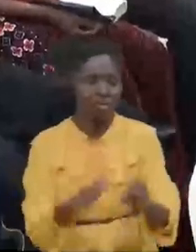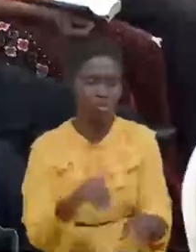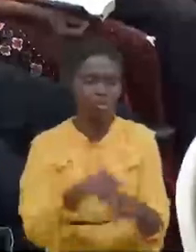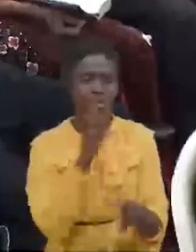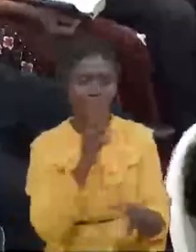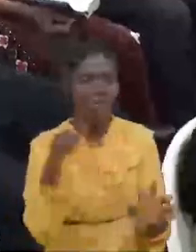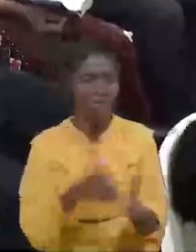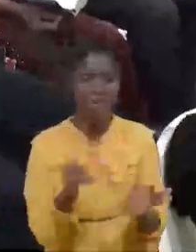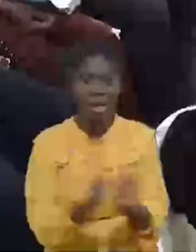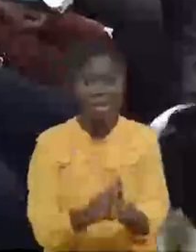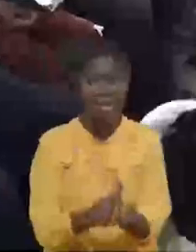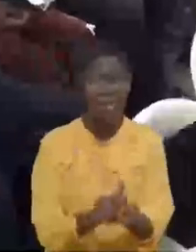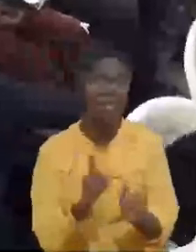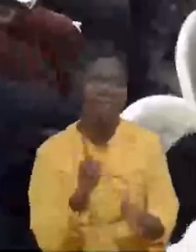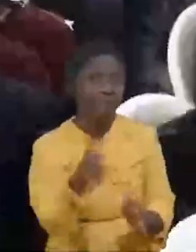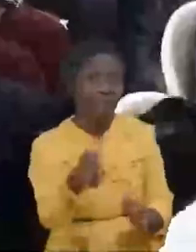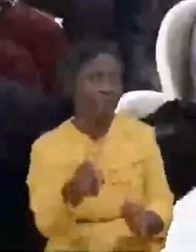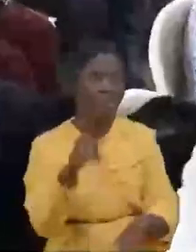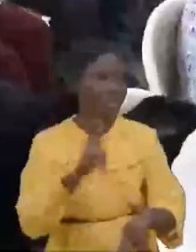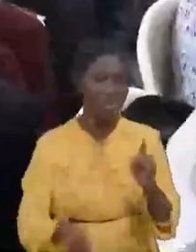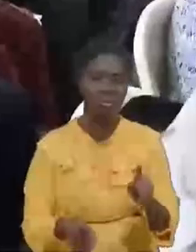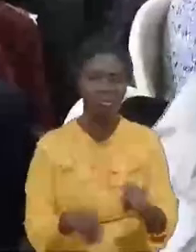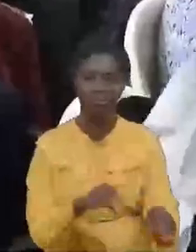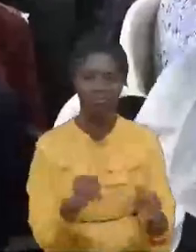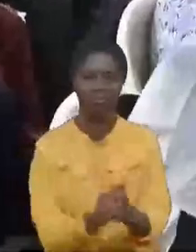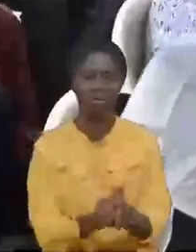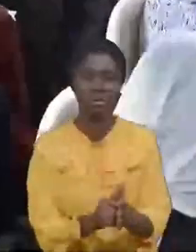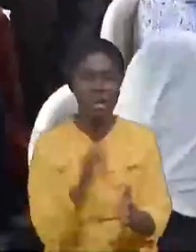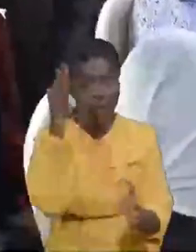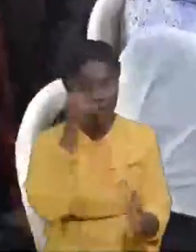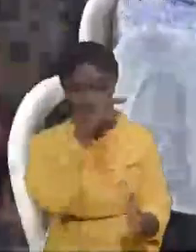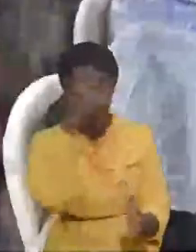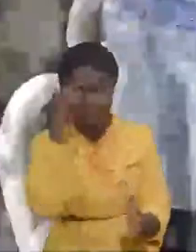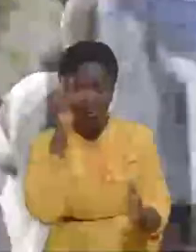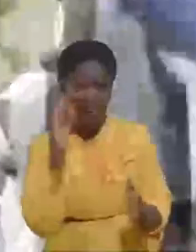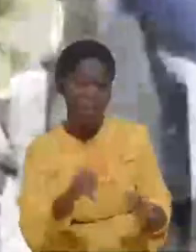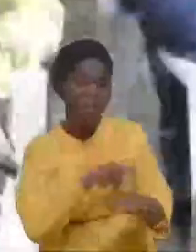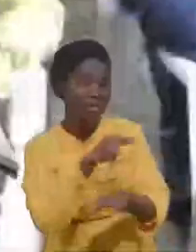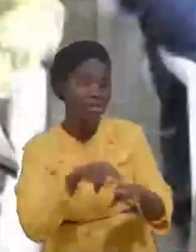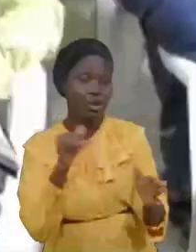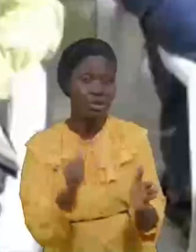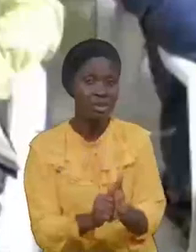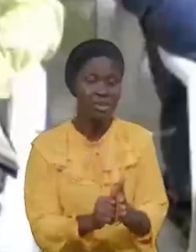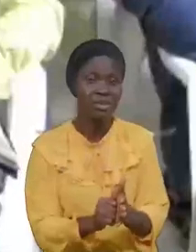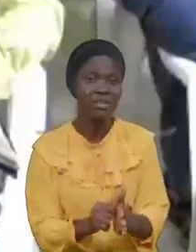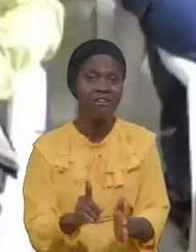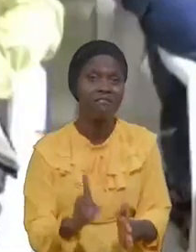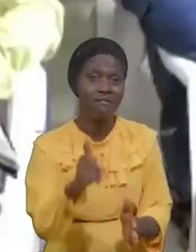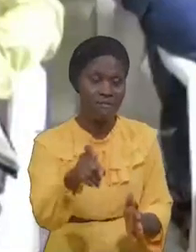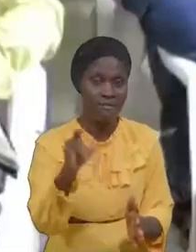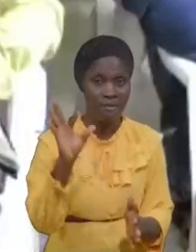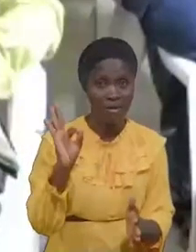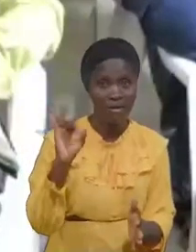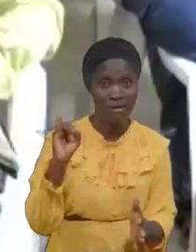Le poisson ne peut plus faire ça parce que le poisson là va violer cela parce que le poisson va nager.